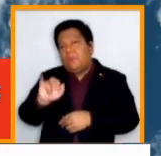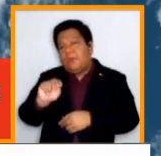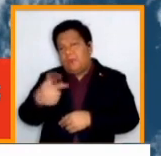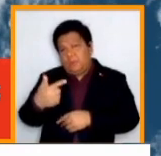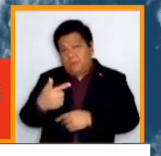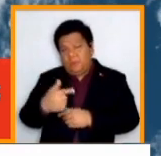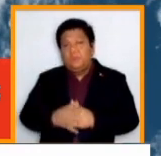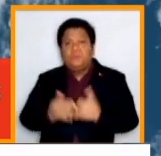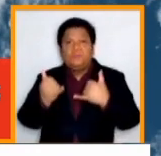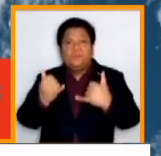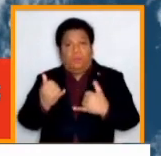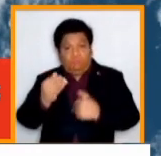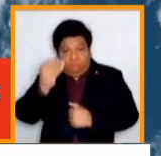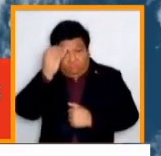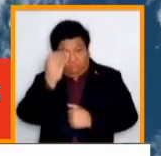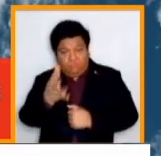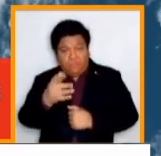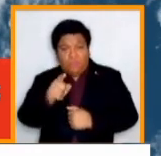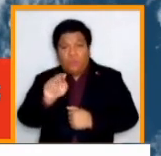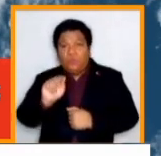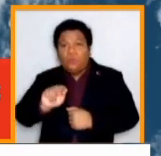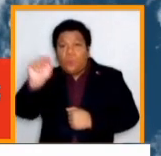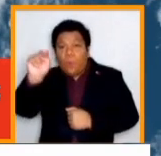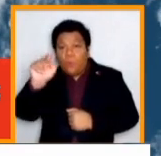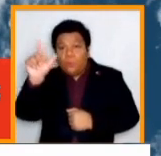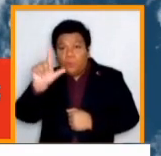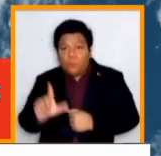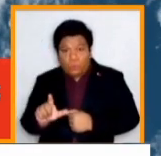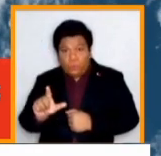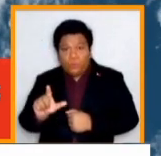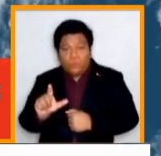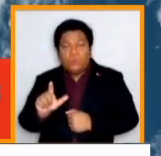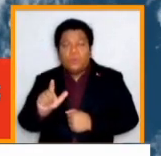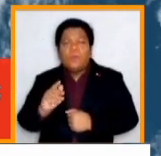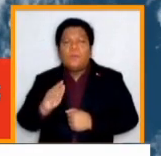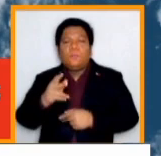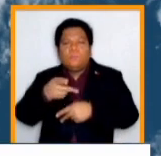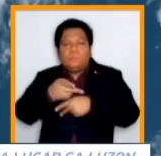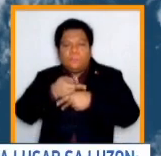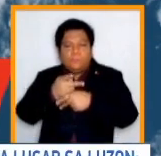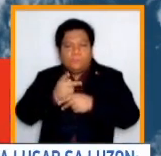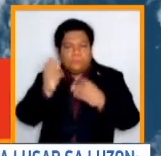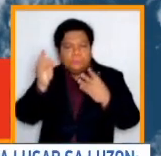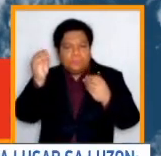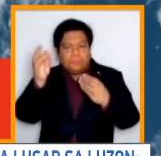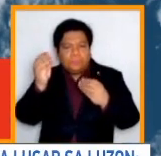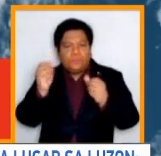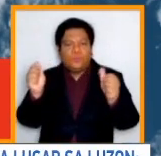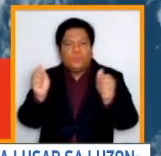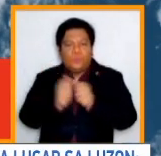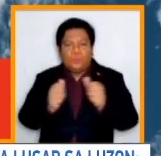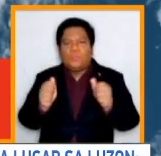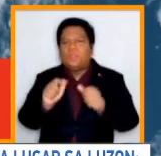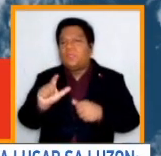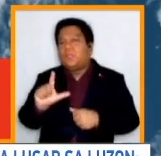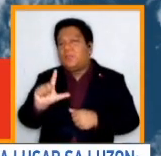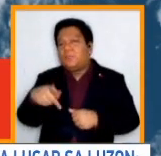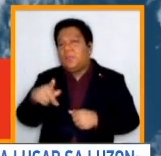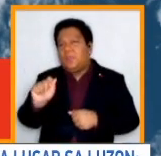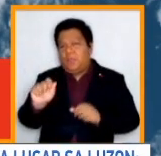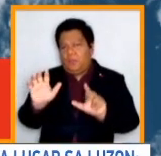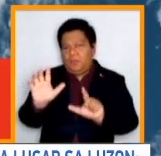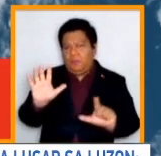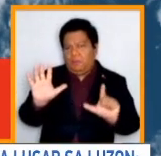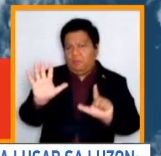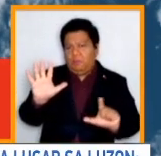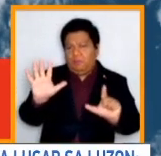kababayan natin sa Northern Luzon area na patuloy na magantabay sa update natin dito sa nabanggit nating low pressure area sa pamamagitan ng mga